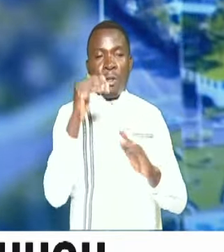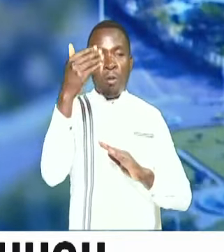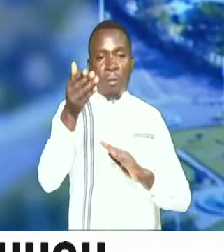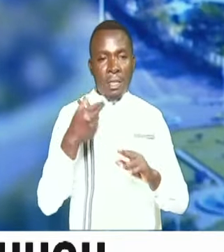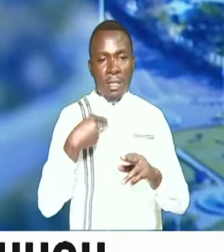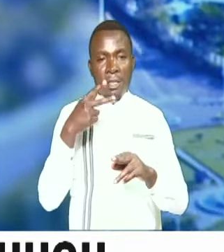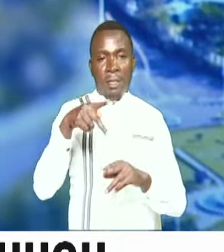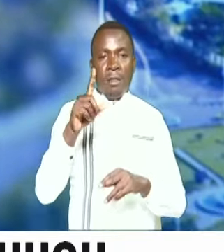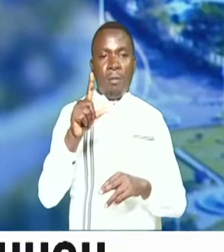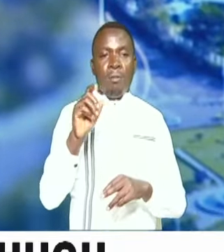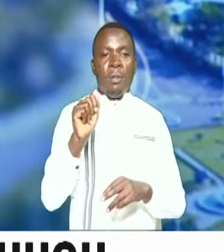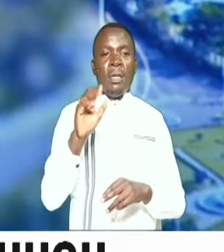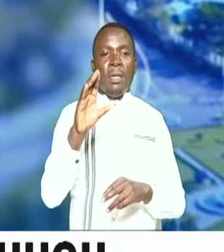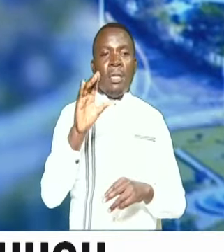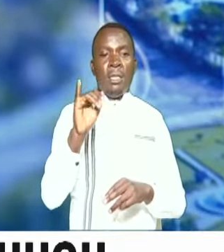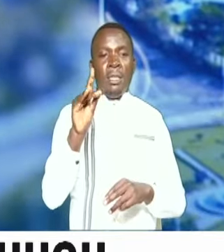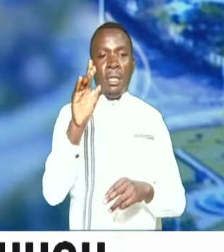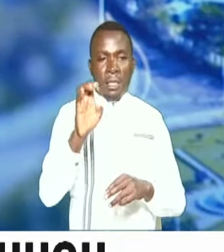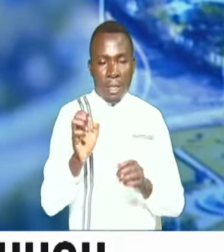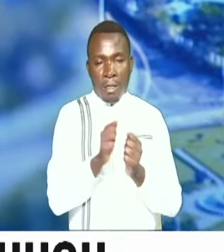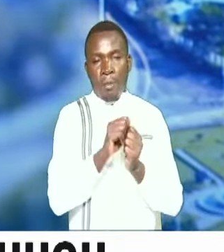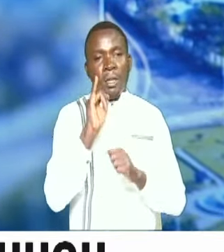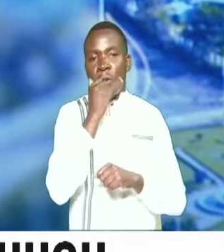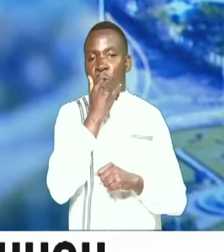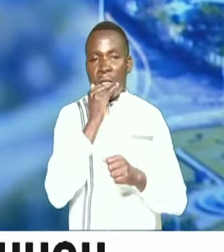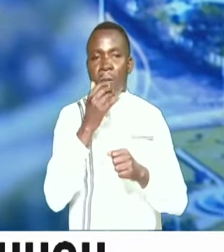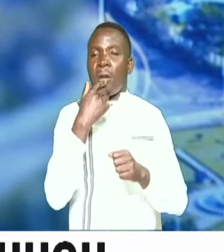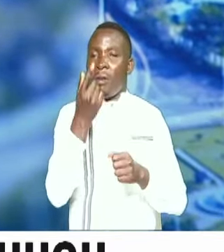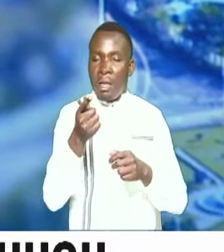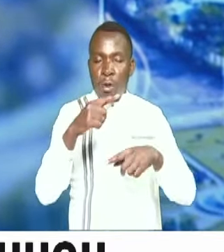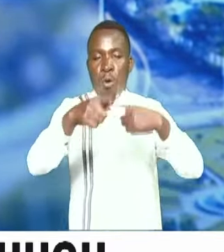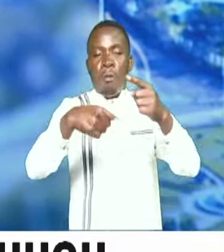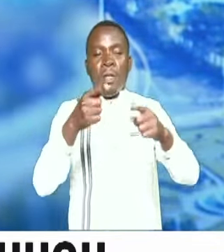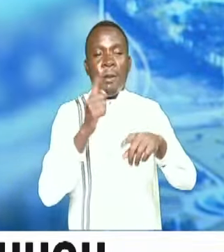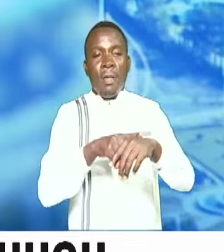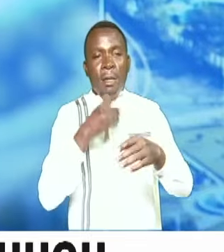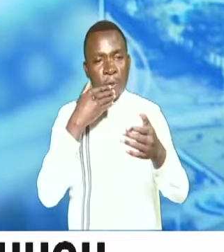Placide Nyenshuti na Musabyimana Joseph reka tubifurize gukomeza kugira ibyiza naho butaha